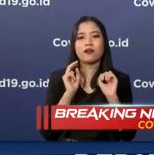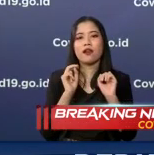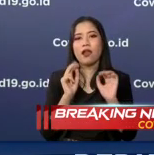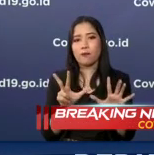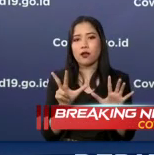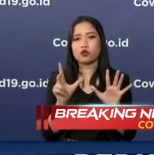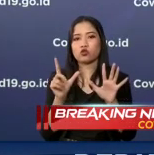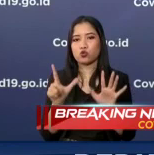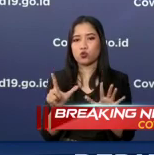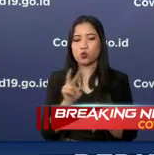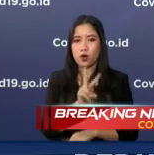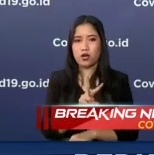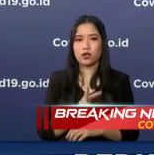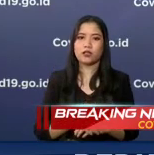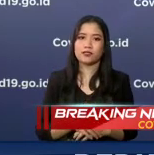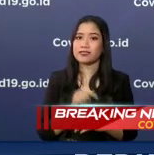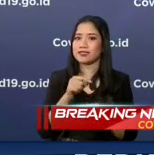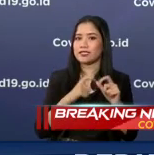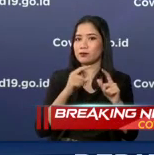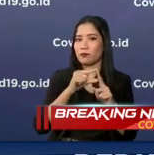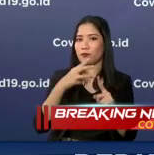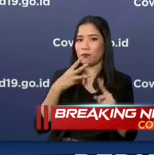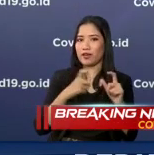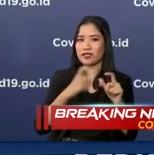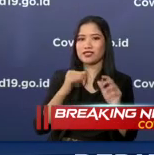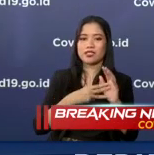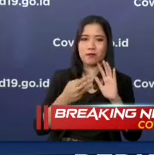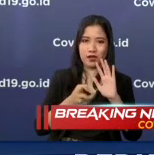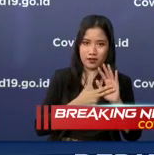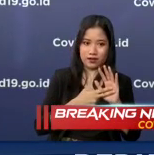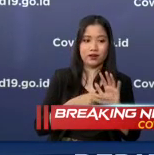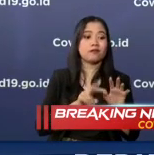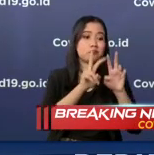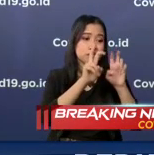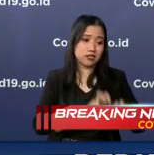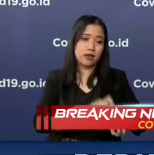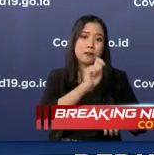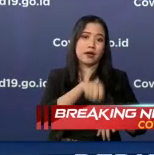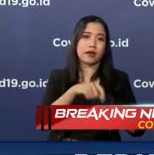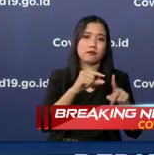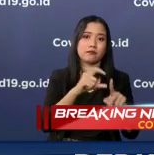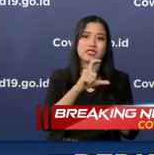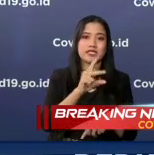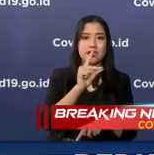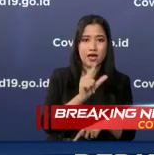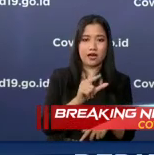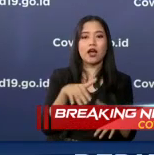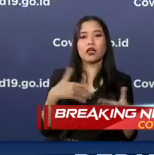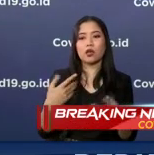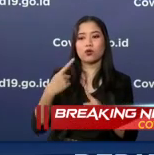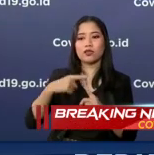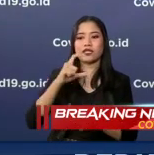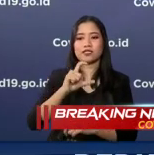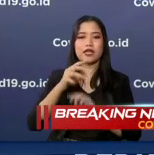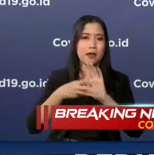9872 spesimen baik kita periksa dengan real-time PCR maupun dengan tcm